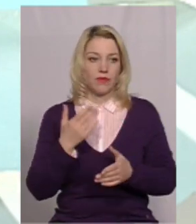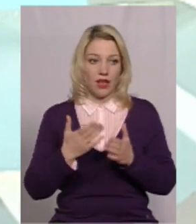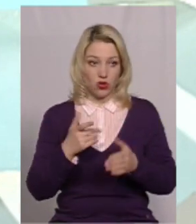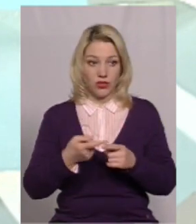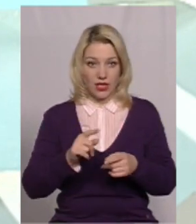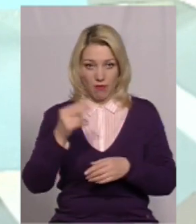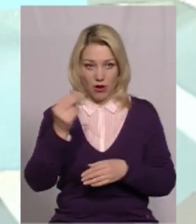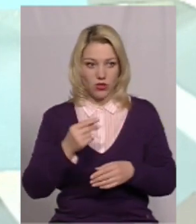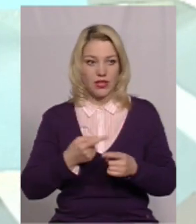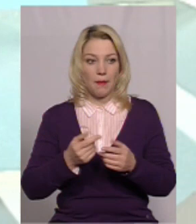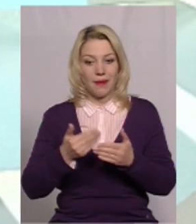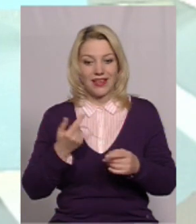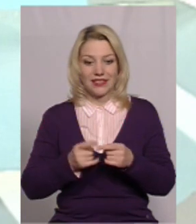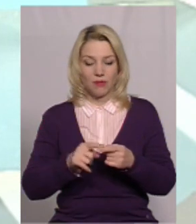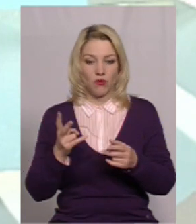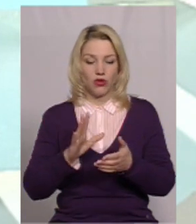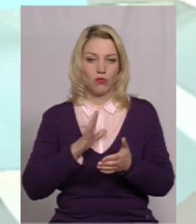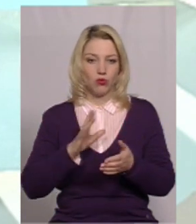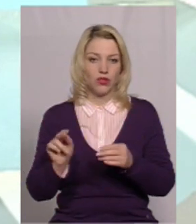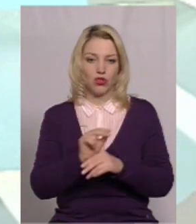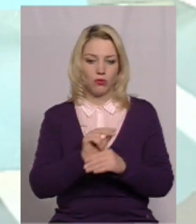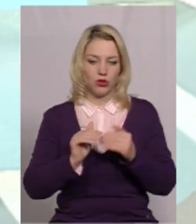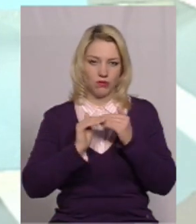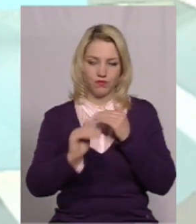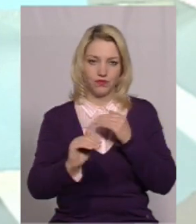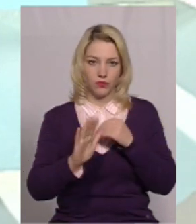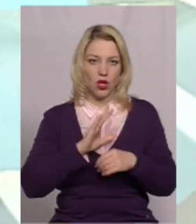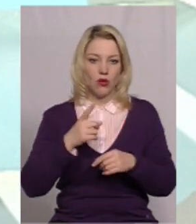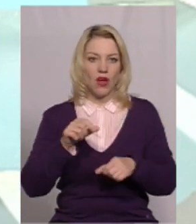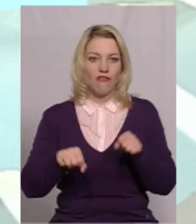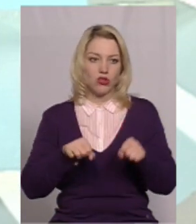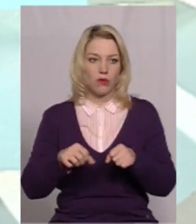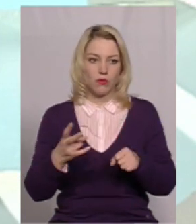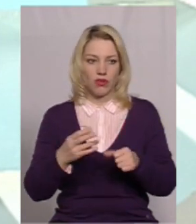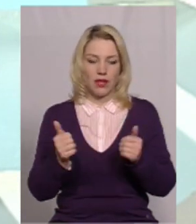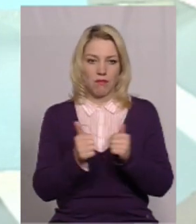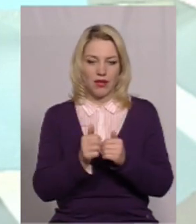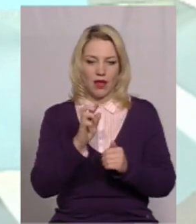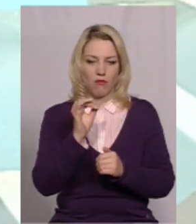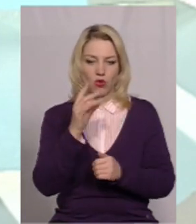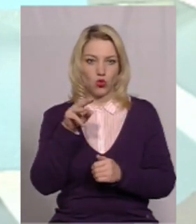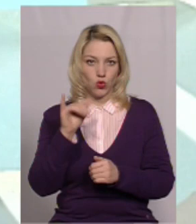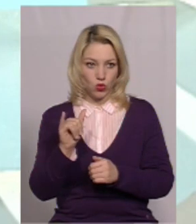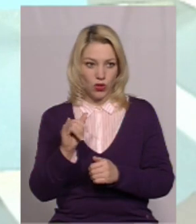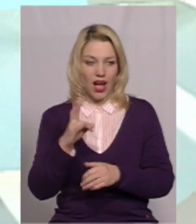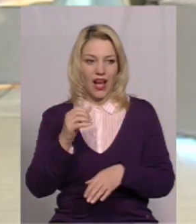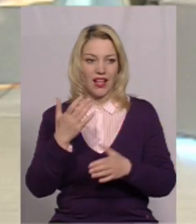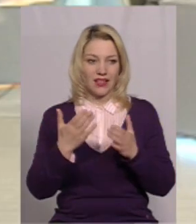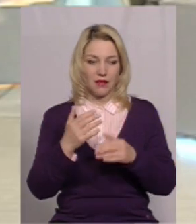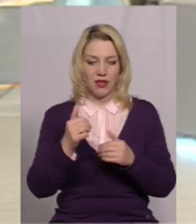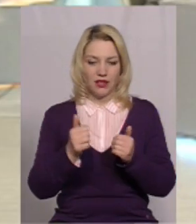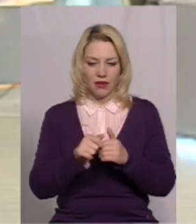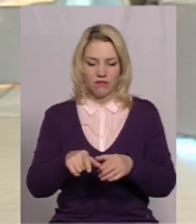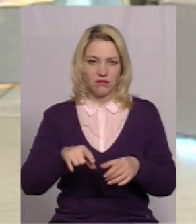перед цим має бути відремонтоване дорожнє покриття. Тому що велосипедист має їхати біля борту, а біля борту на старих дорогах